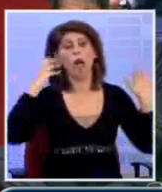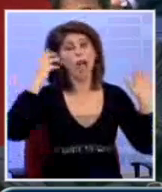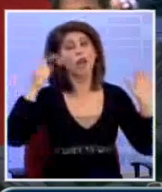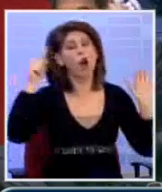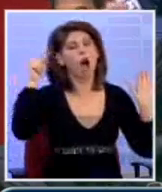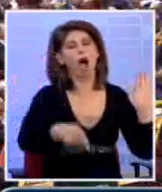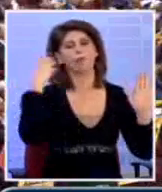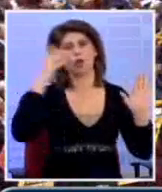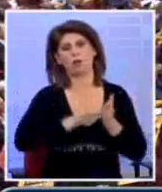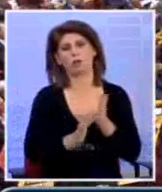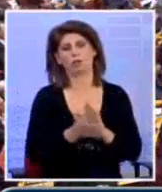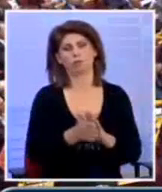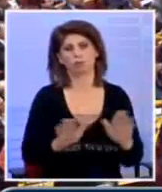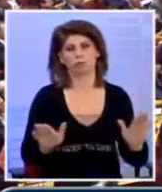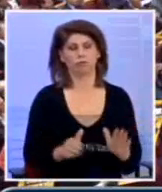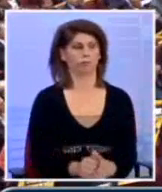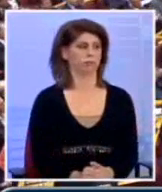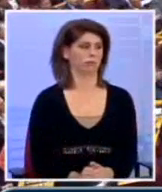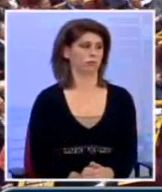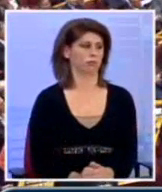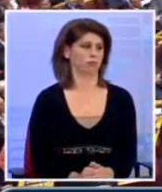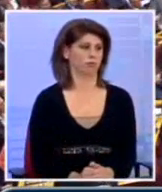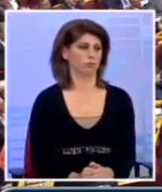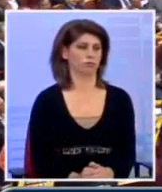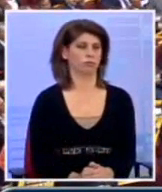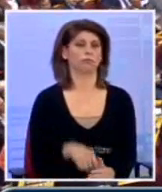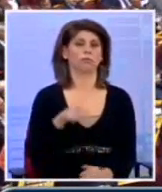Το λόγο έχει ο...